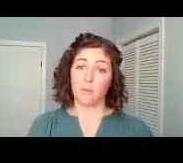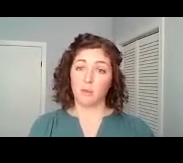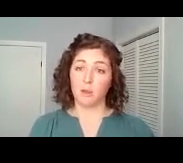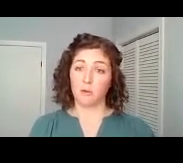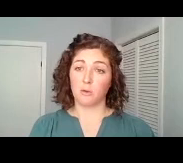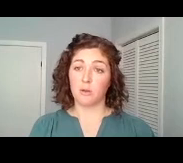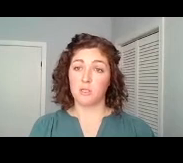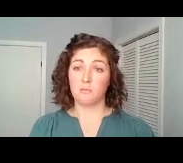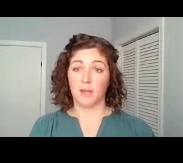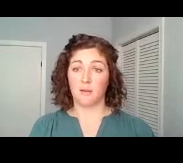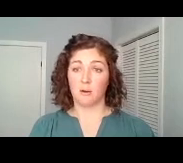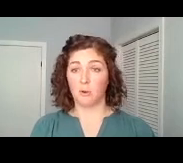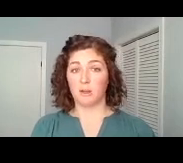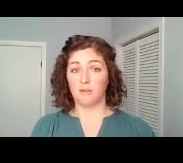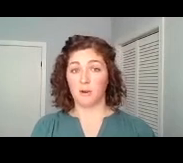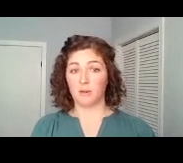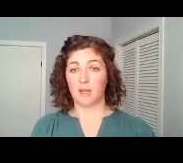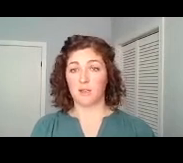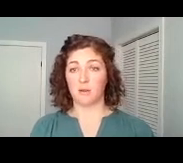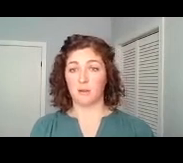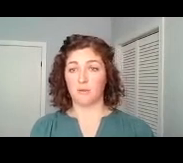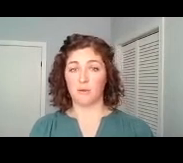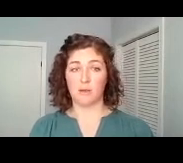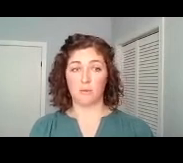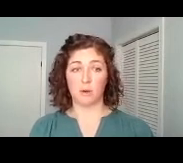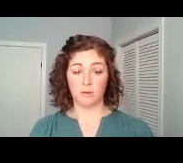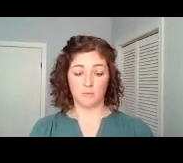la deuxième dose, sinon